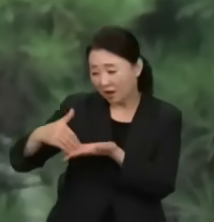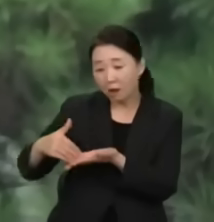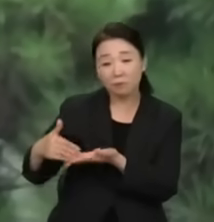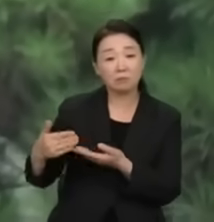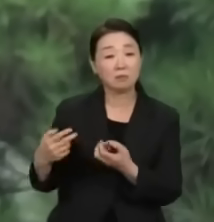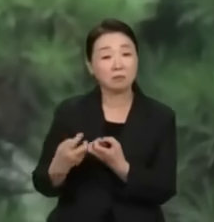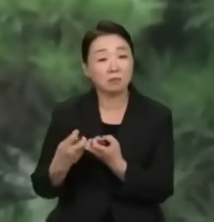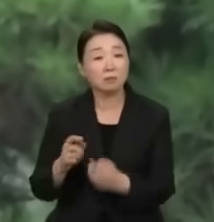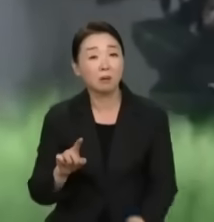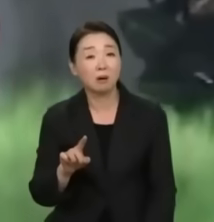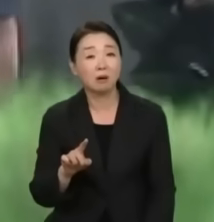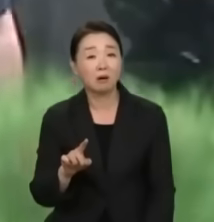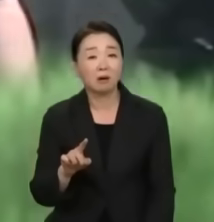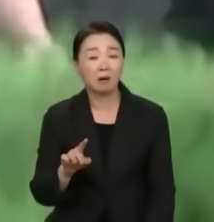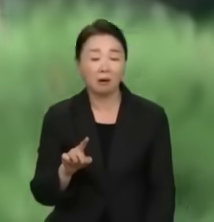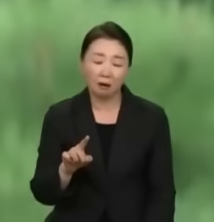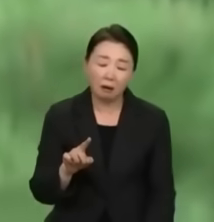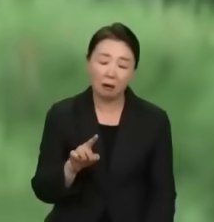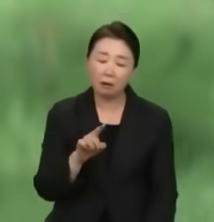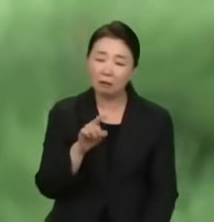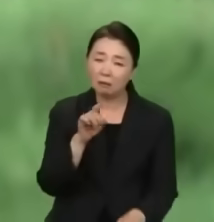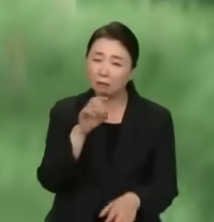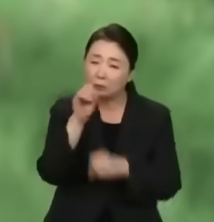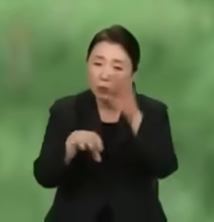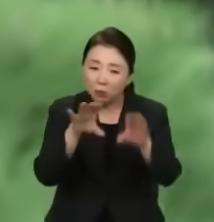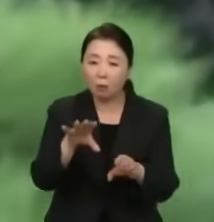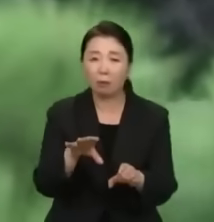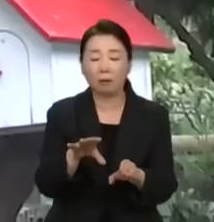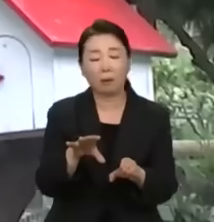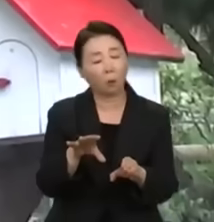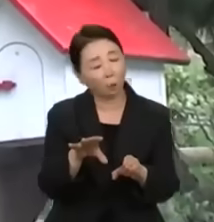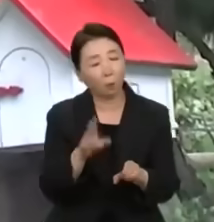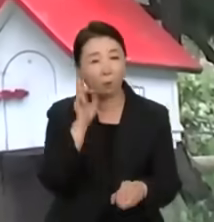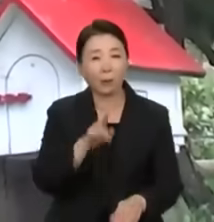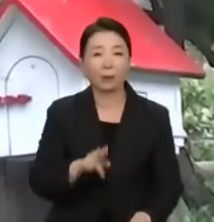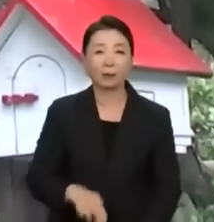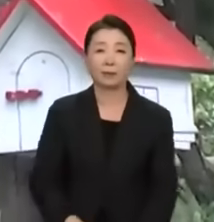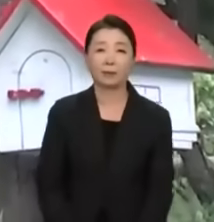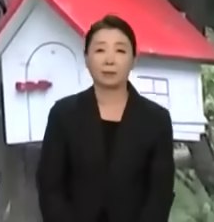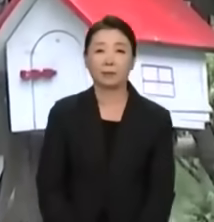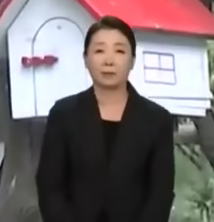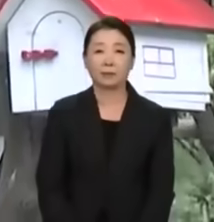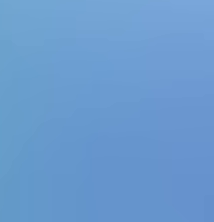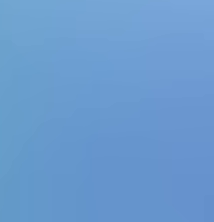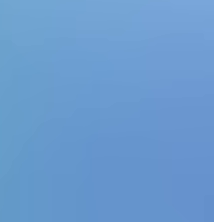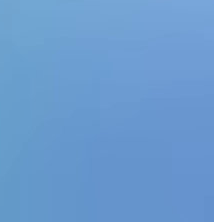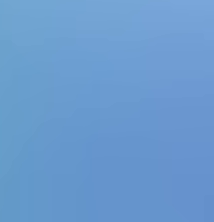해왔는지 폭로 수위는 높아지고 있습니다. JTBC 임예은입니다.